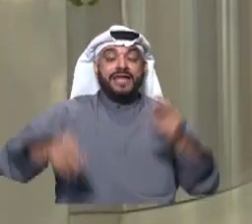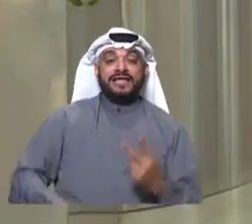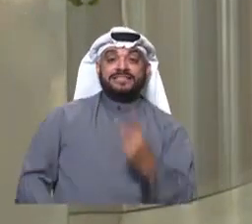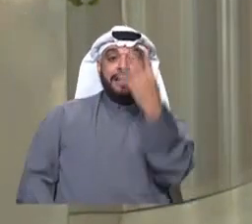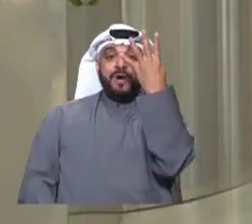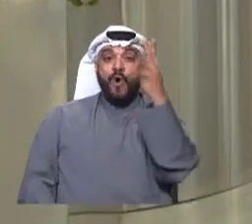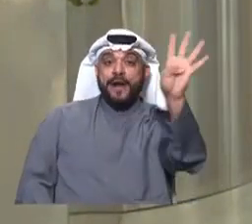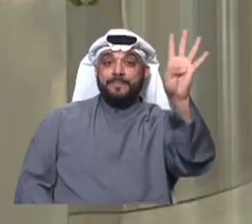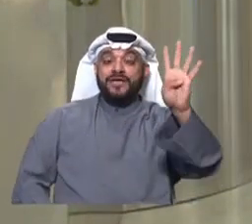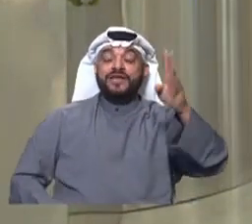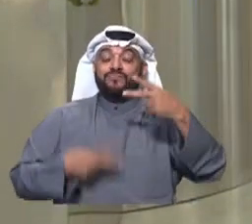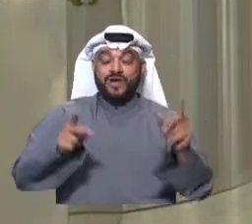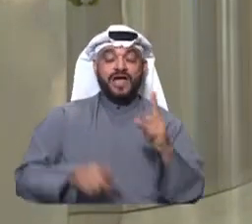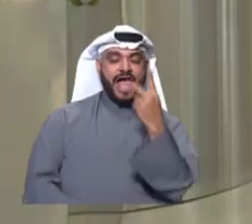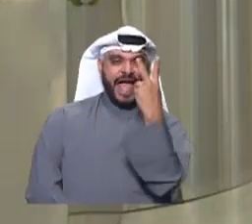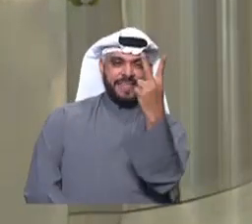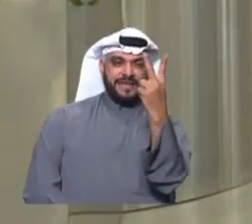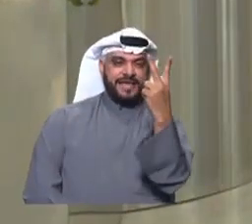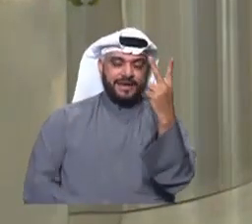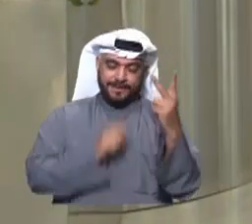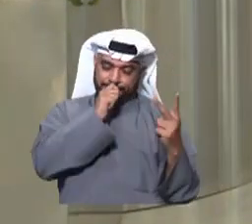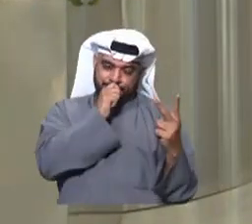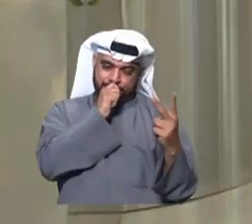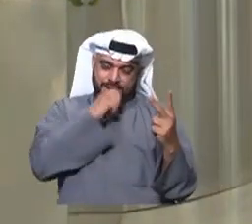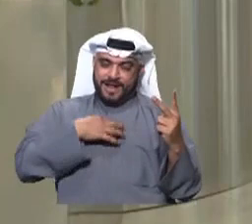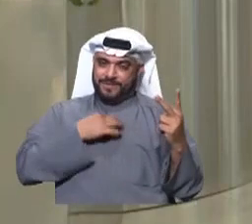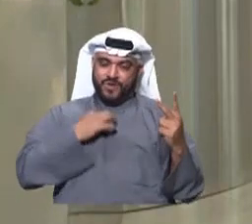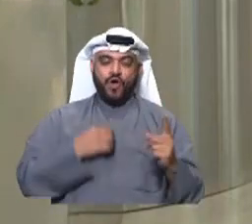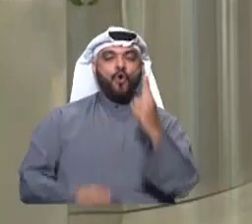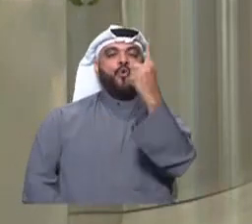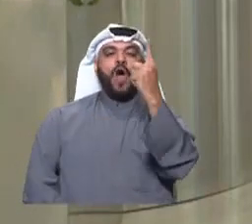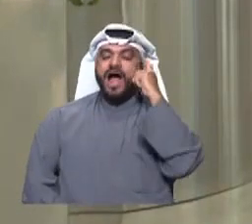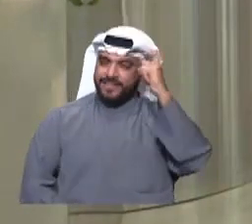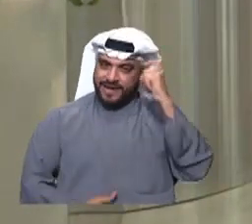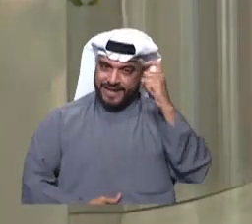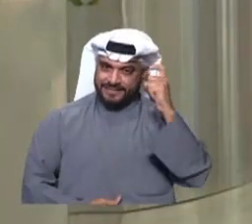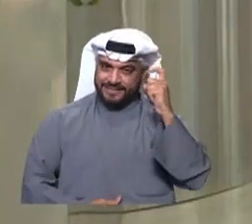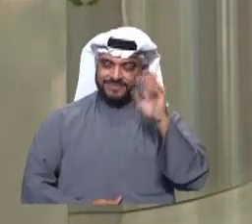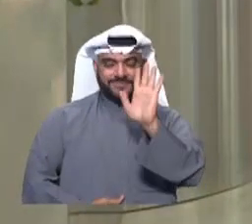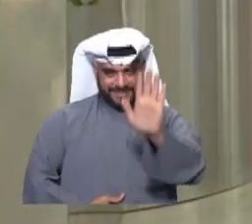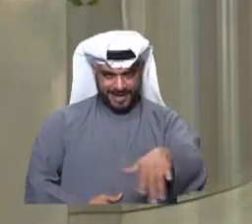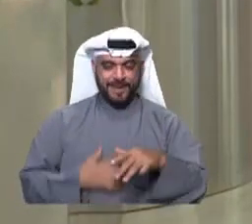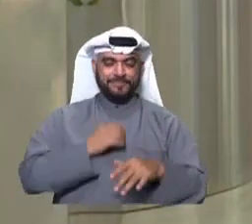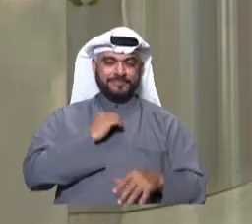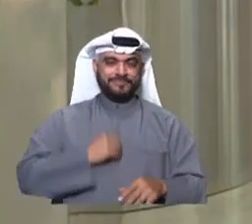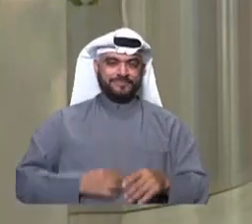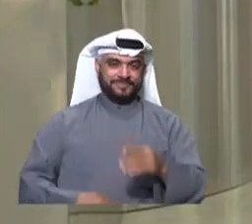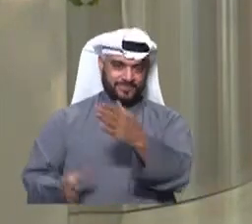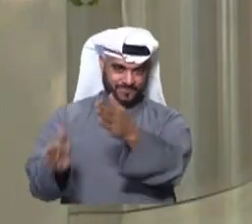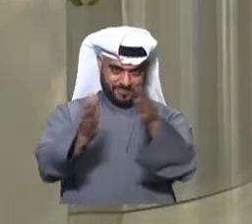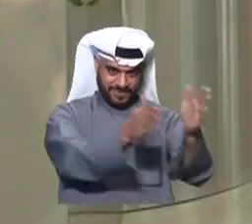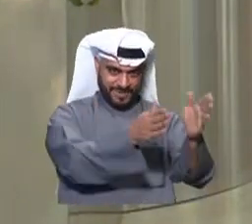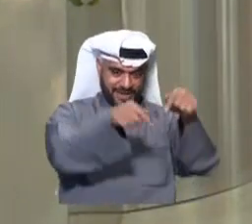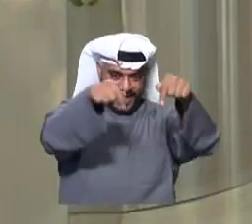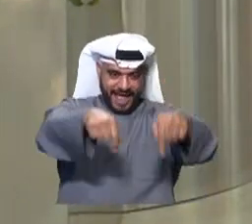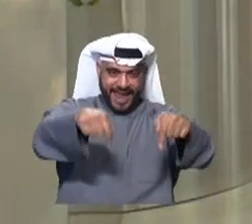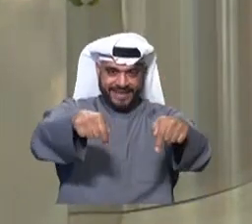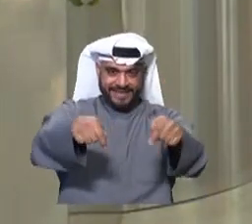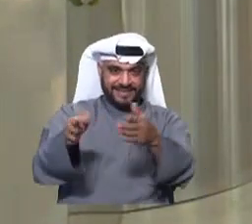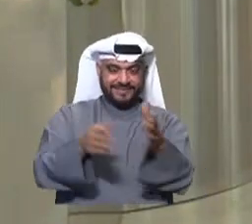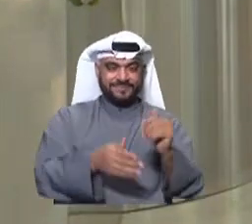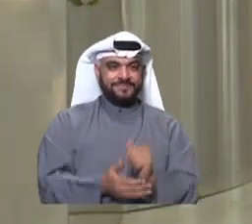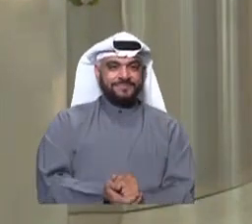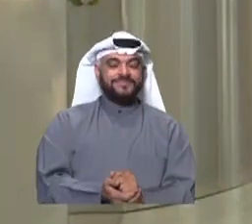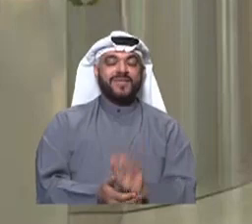47 وامتناع 2 وعدم موافقة 1 من مجموع 50. أيضا يعني نتحدث الآن وفي هذه اللحظات